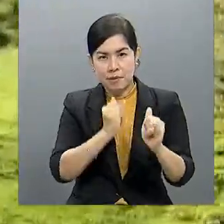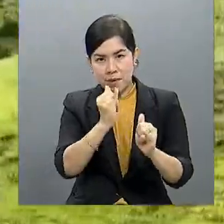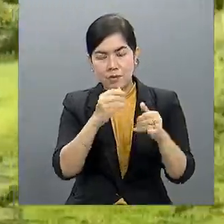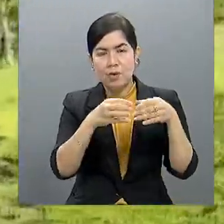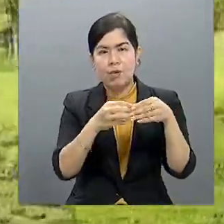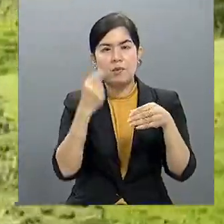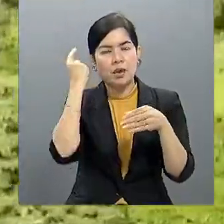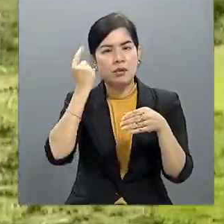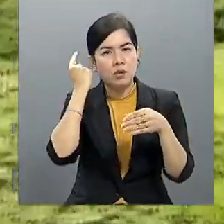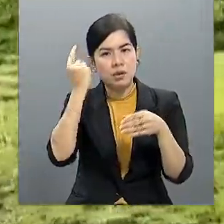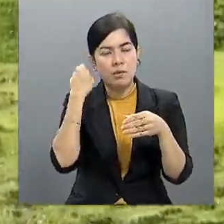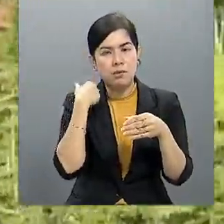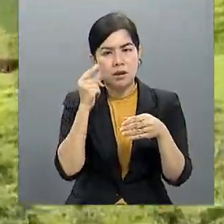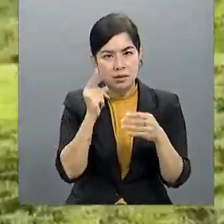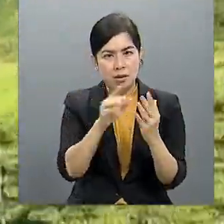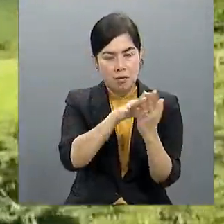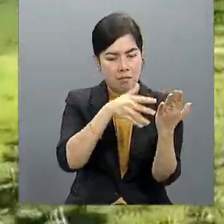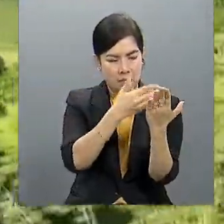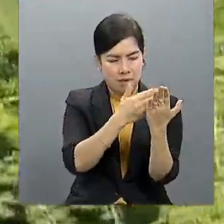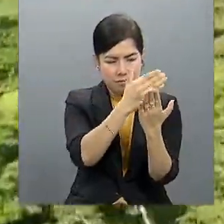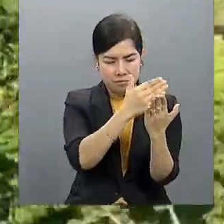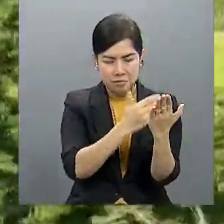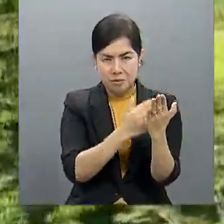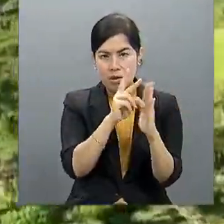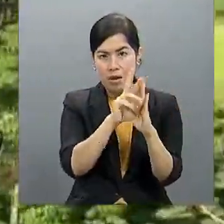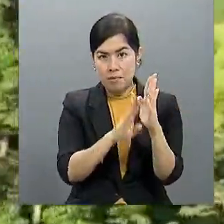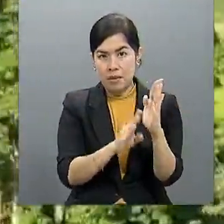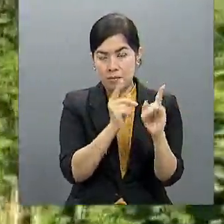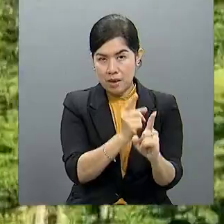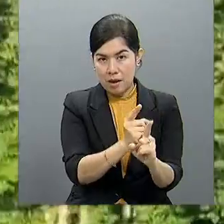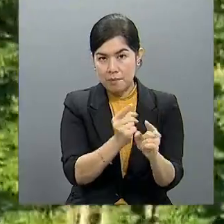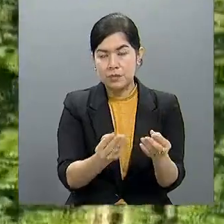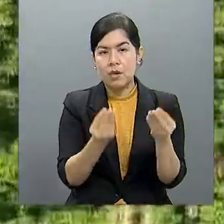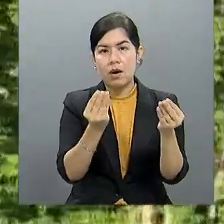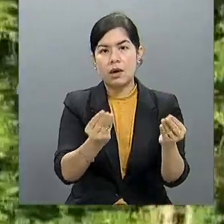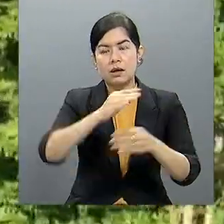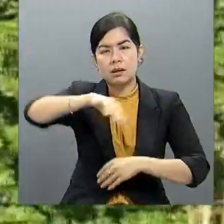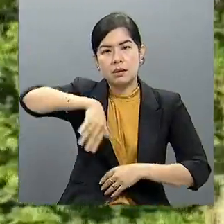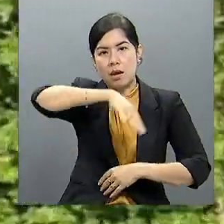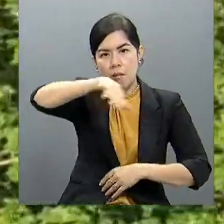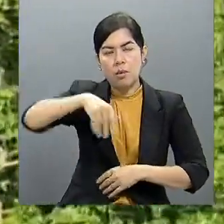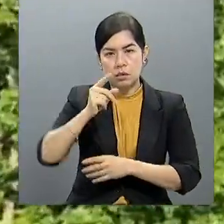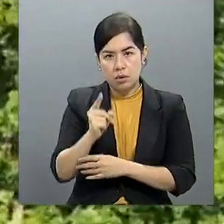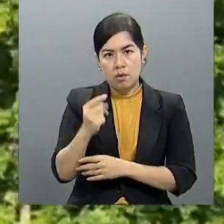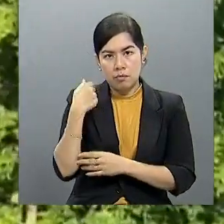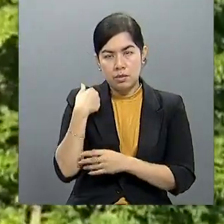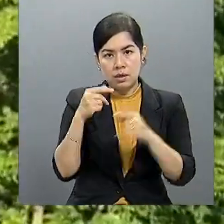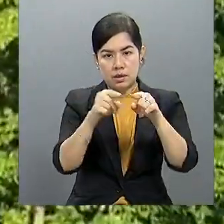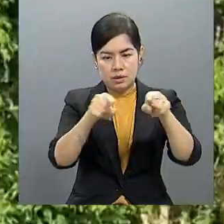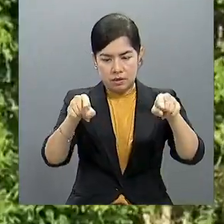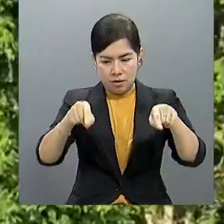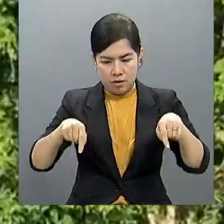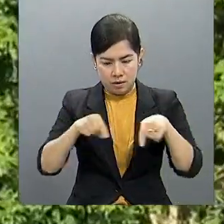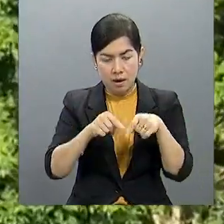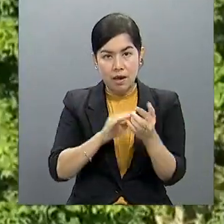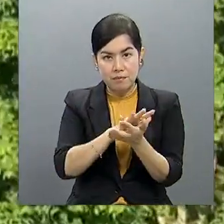ตามมาตรการคดกลองอย่างเครงครัดด้วยการให้ทคนทเข้ามาในพื้นที่ต้องสแกน QR Code ไทยชนะแล้วกมีการ